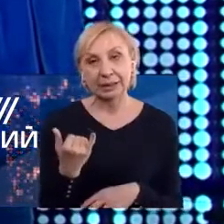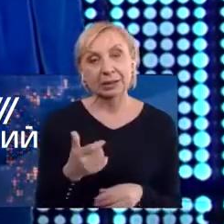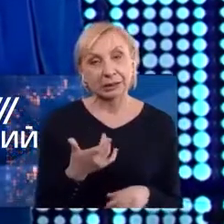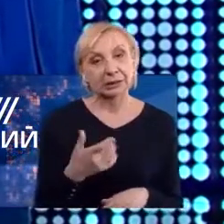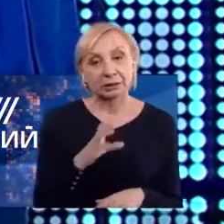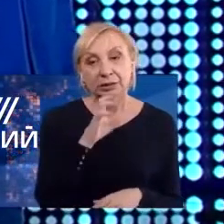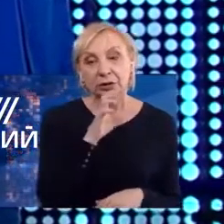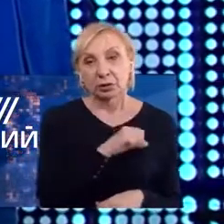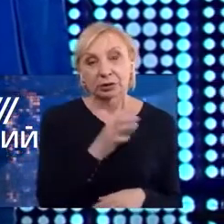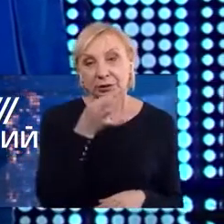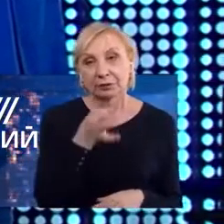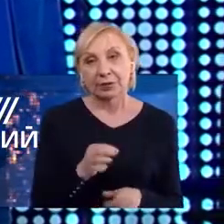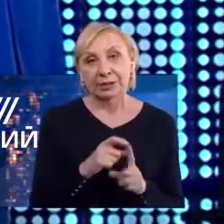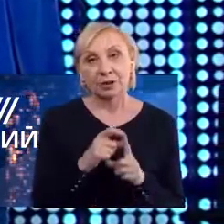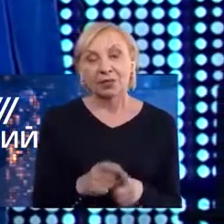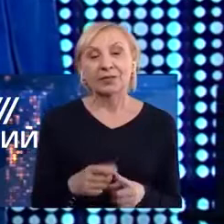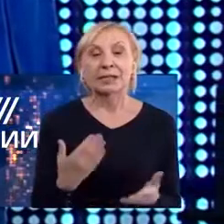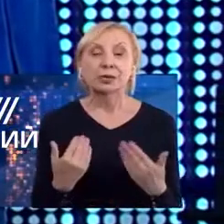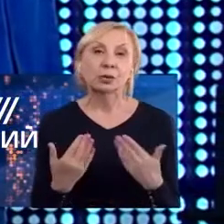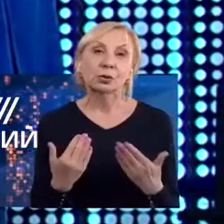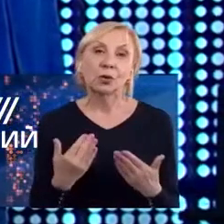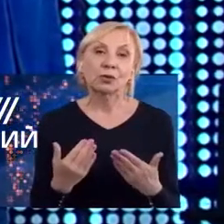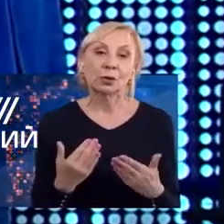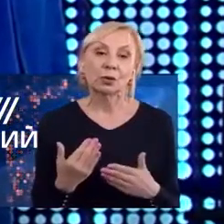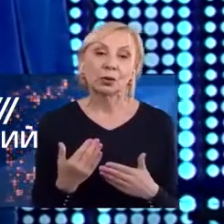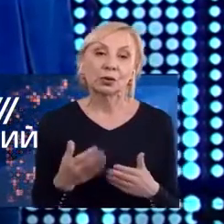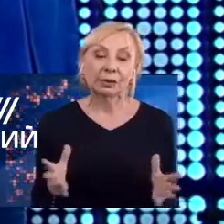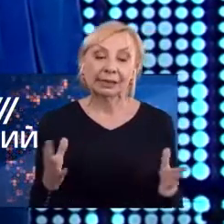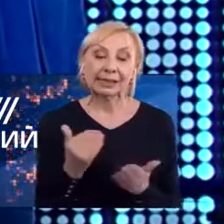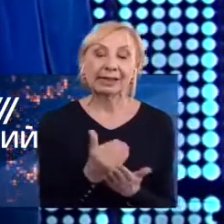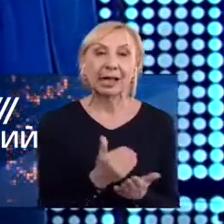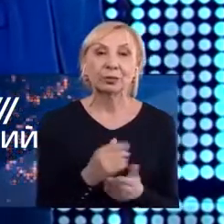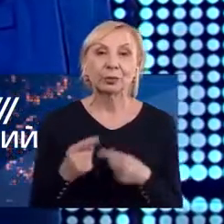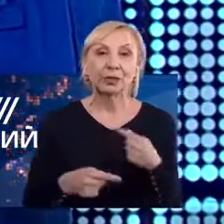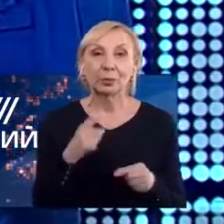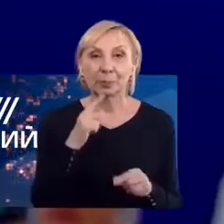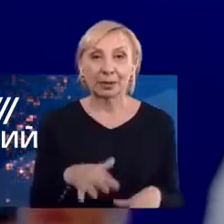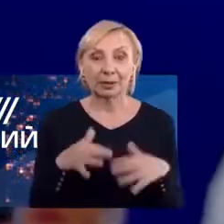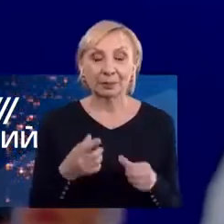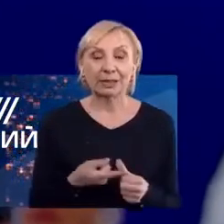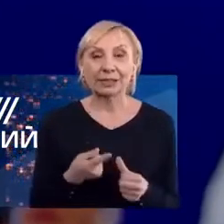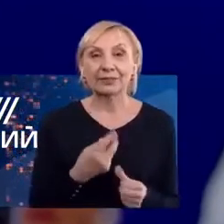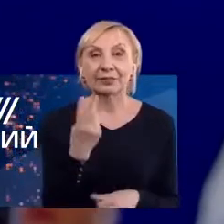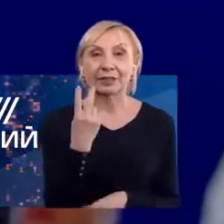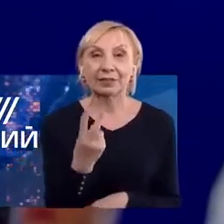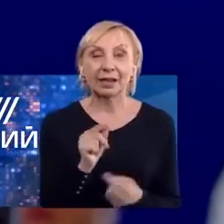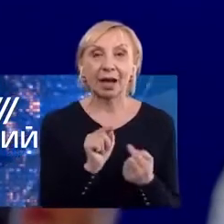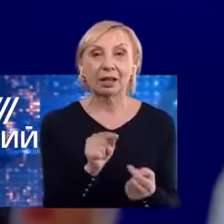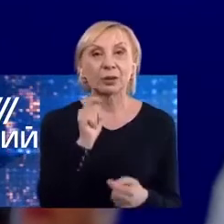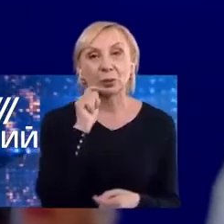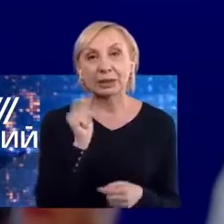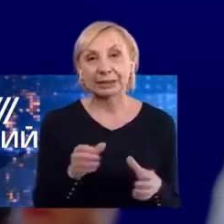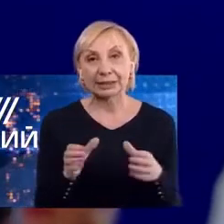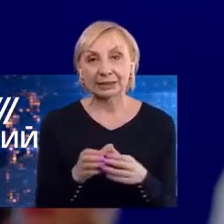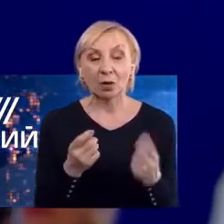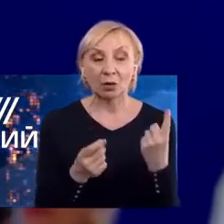жорстко висловився стосовно складу наступного парламенту і назвав як мінімум дві антиукраїнські сили. Одна з них – це